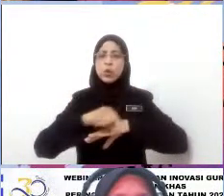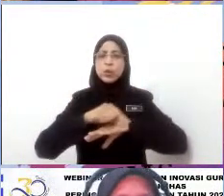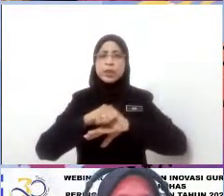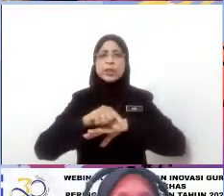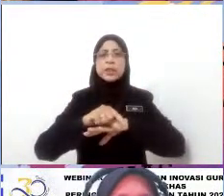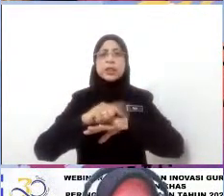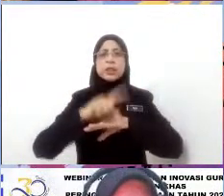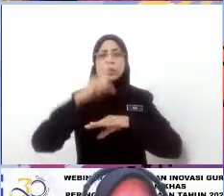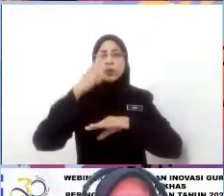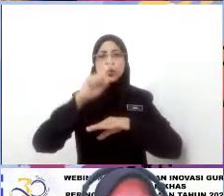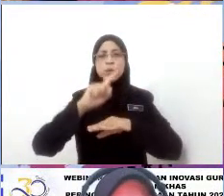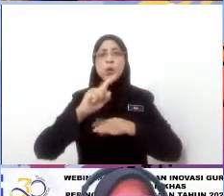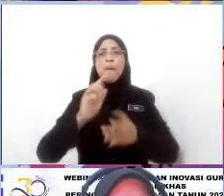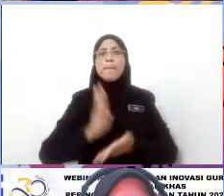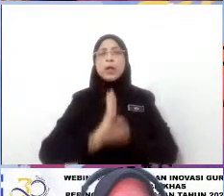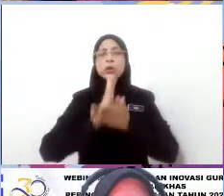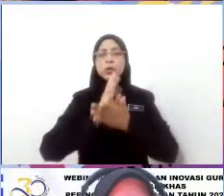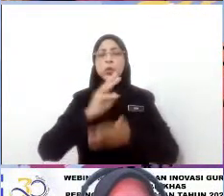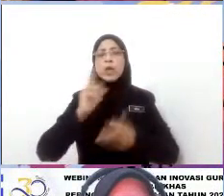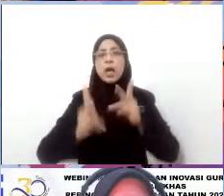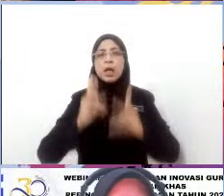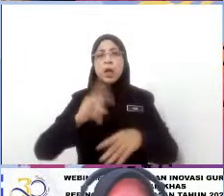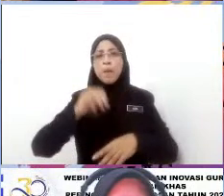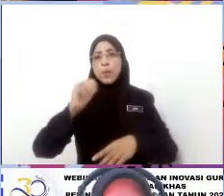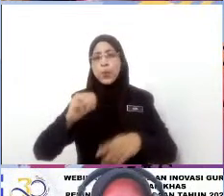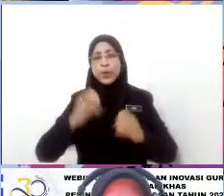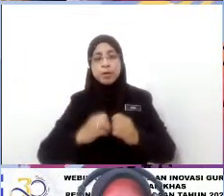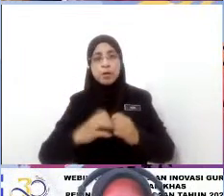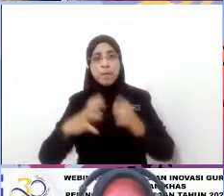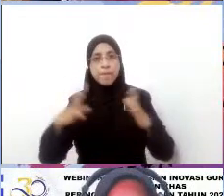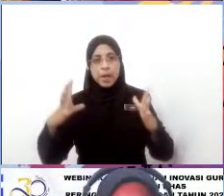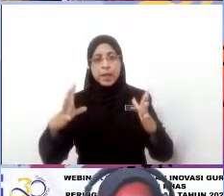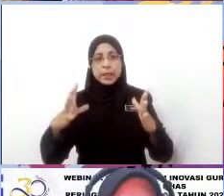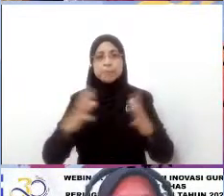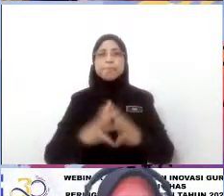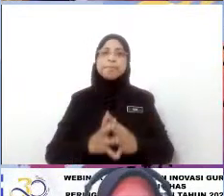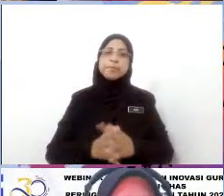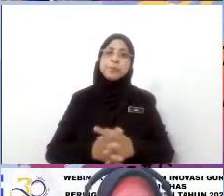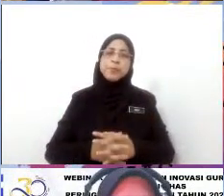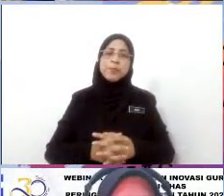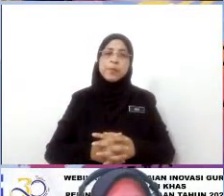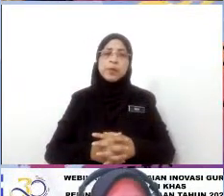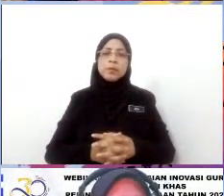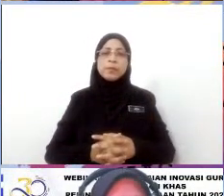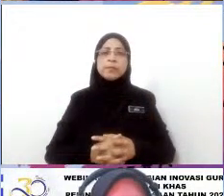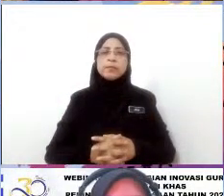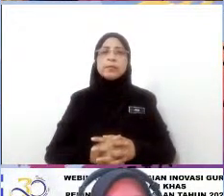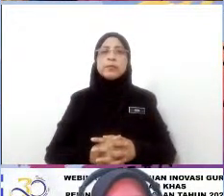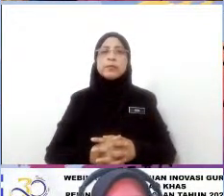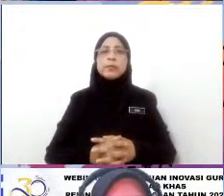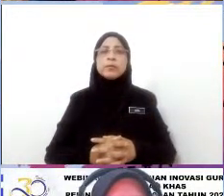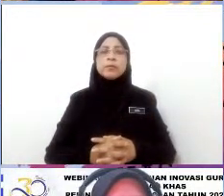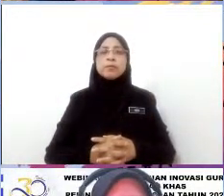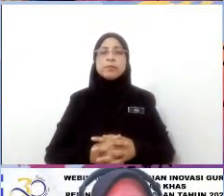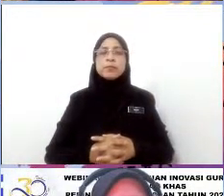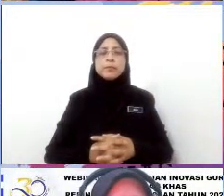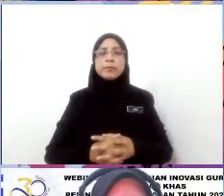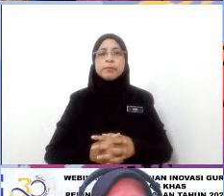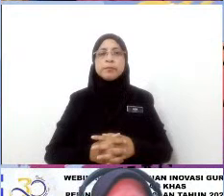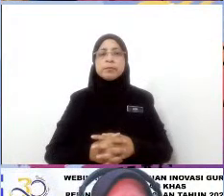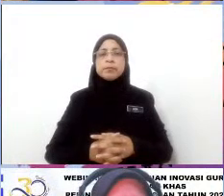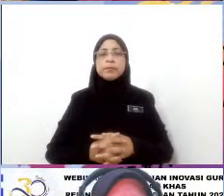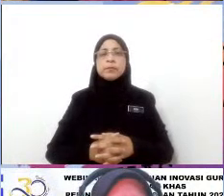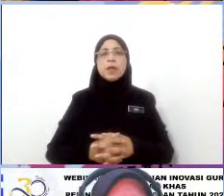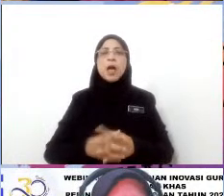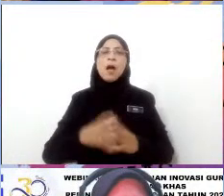So banyak sangat aplikasi yang kita boleh mirror lah sekarang. Cuma isu dia sekarang ni kami tengah cuba untuk mendapatkan wifi yang